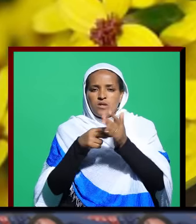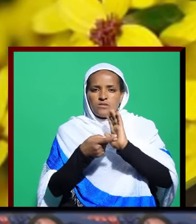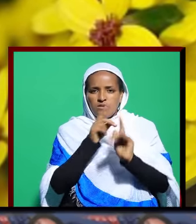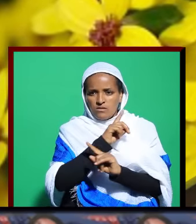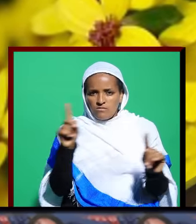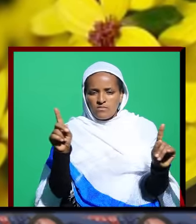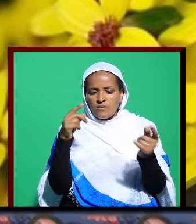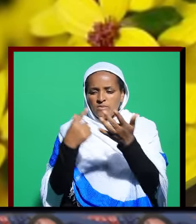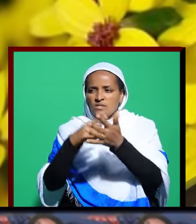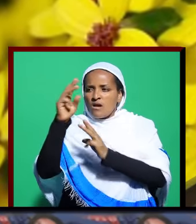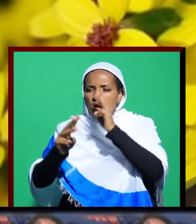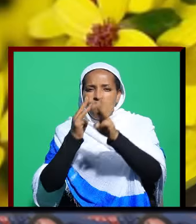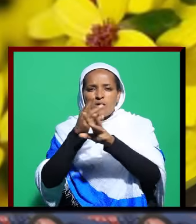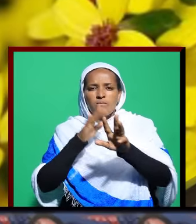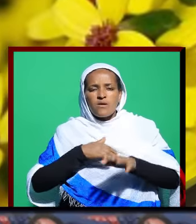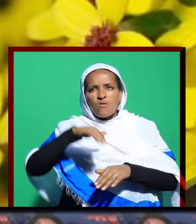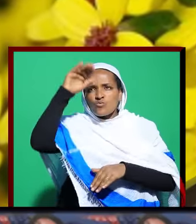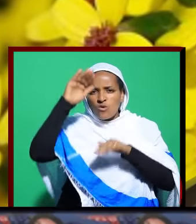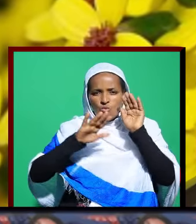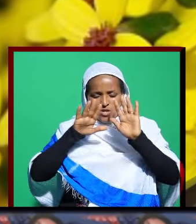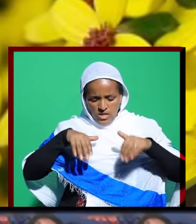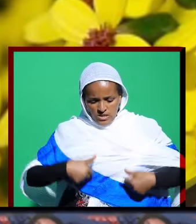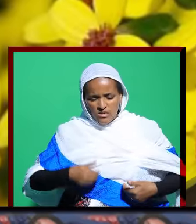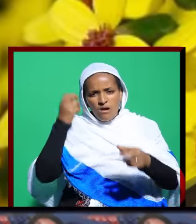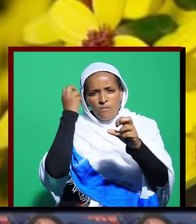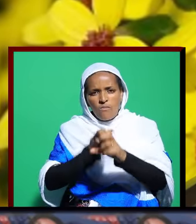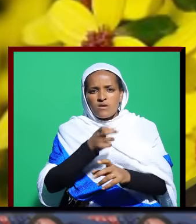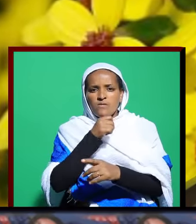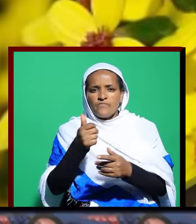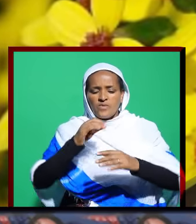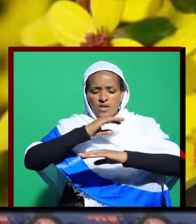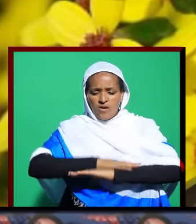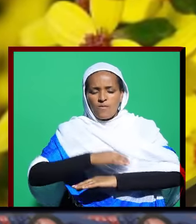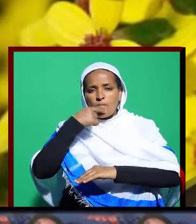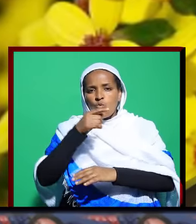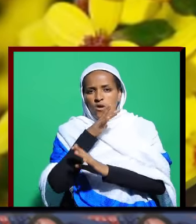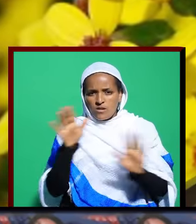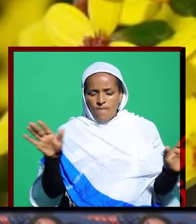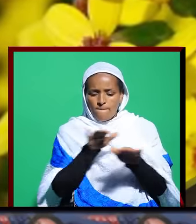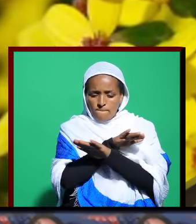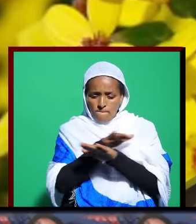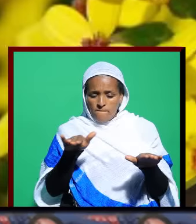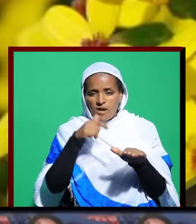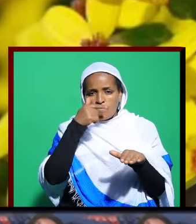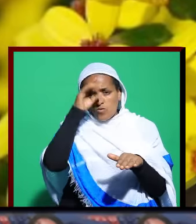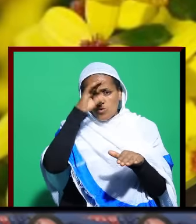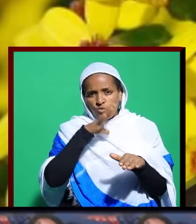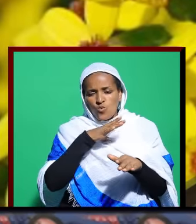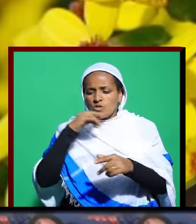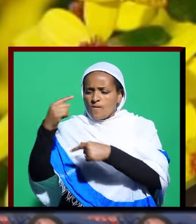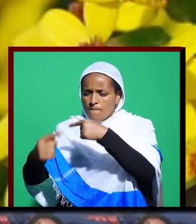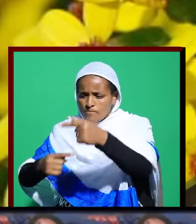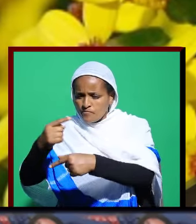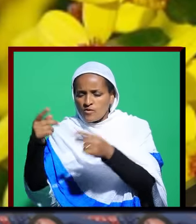ሰልችቷቸው አይደለም፣ በዚህ ዓለም ላይ ያለው ውጣ ውረድ ከብዷቸው አይደለም፣ እንገላገል እንረፍ ብለው አይደለም። በቃኝ የሚሉ